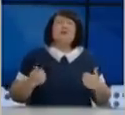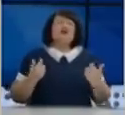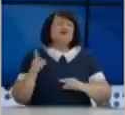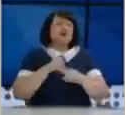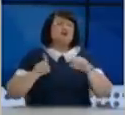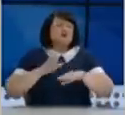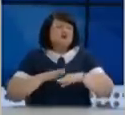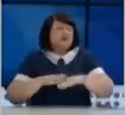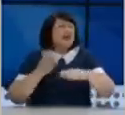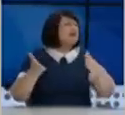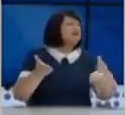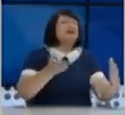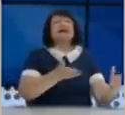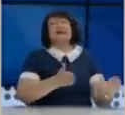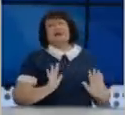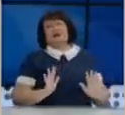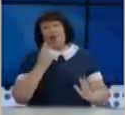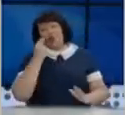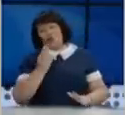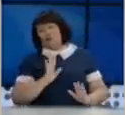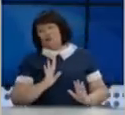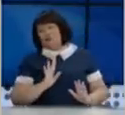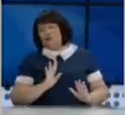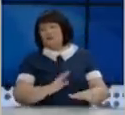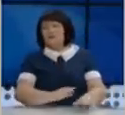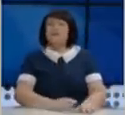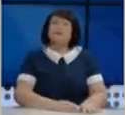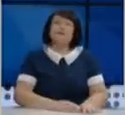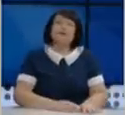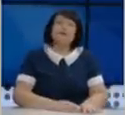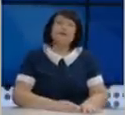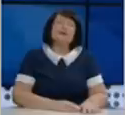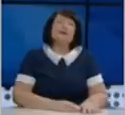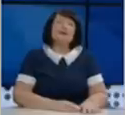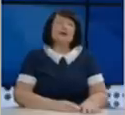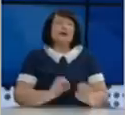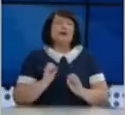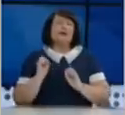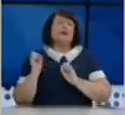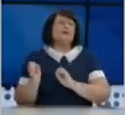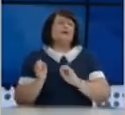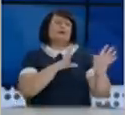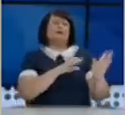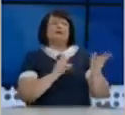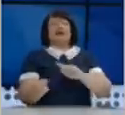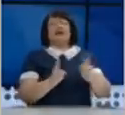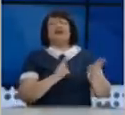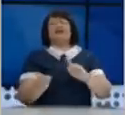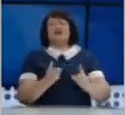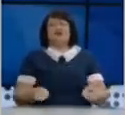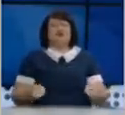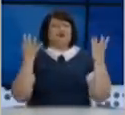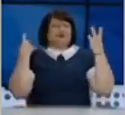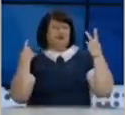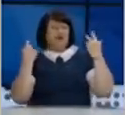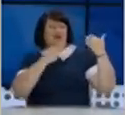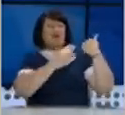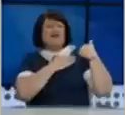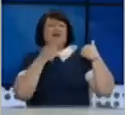μαγισσών, όπως είδαμε το τελευταίο διάστημα, για να πετούν τις ευθύνες ο ένας από τον άλλο